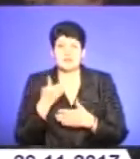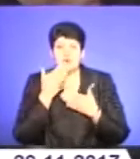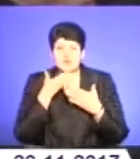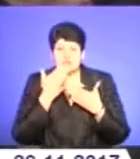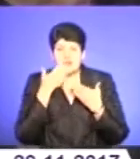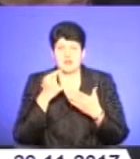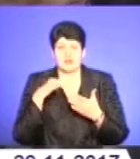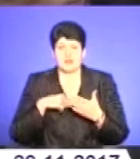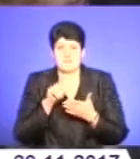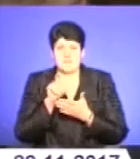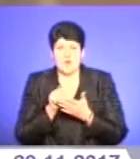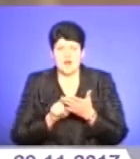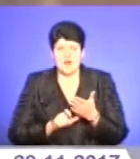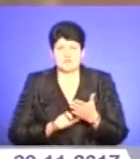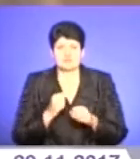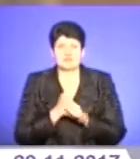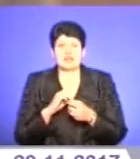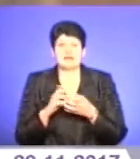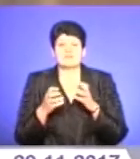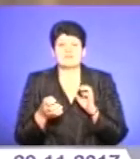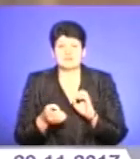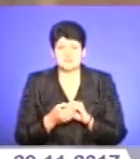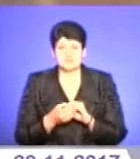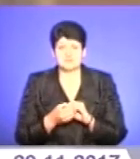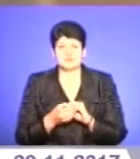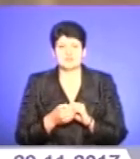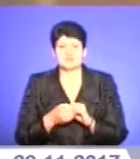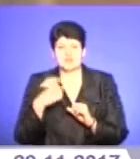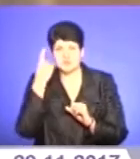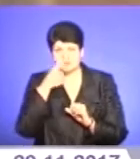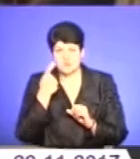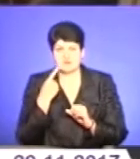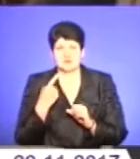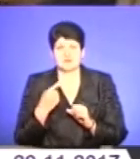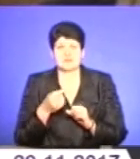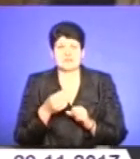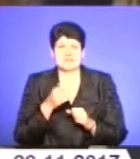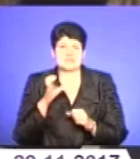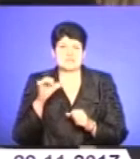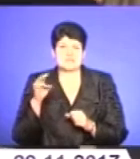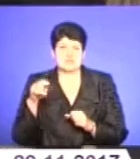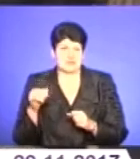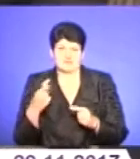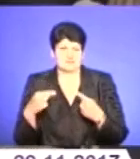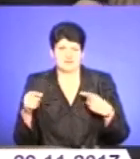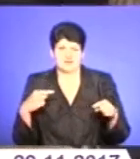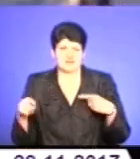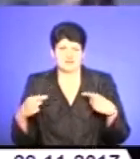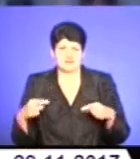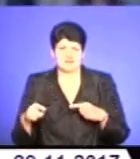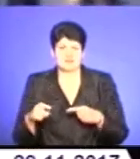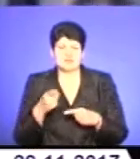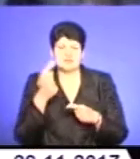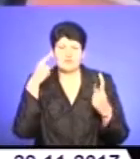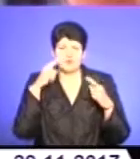прочитала біографію Айшварії Рай і зробила висновок – на відміну від зовнішності, захоплення і смаки у красунь різні. Айшварія Рай –